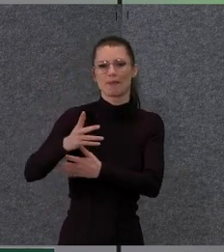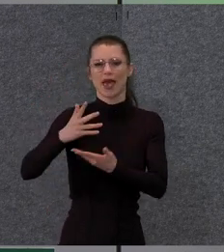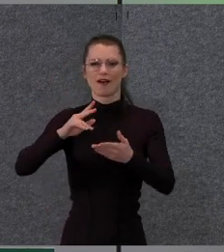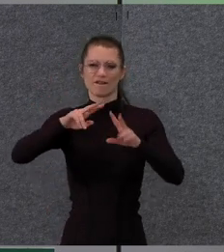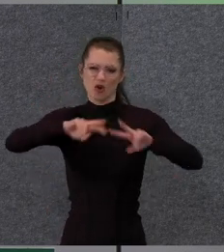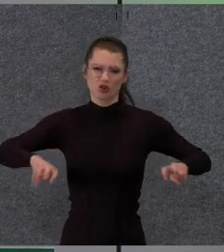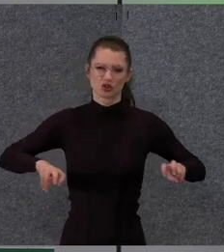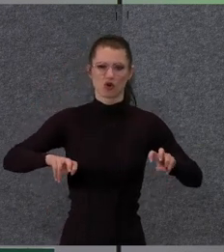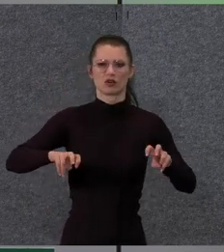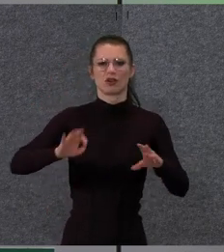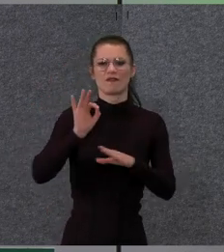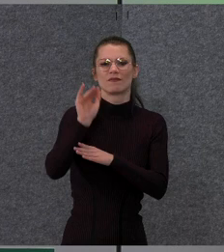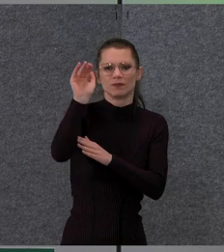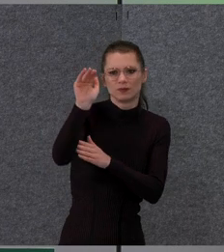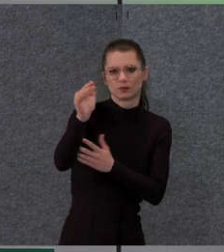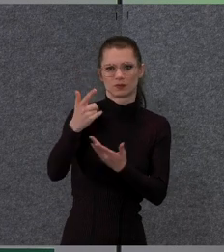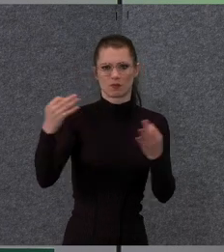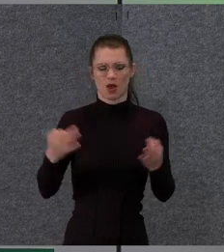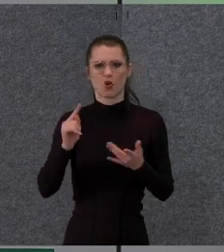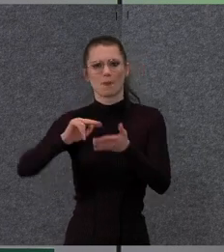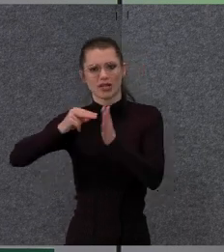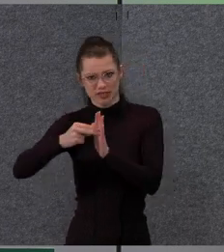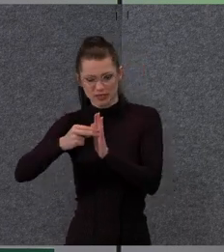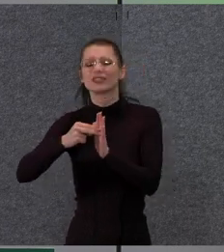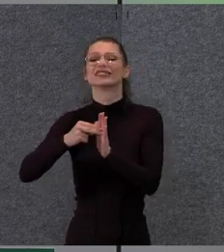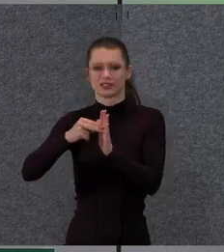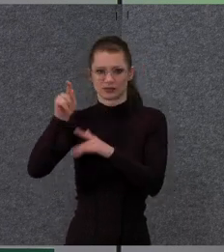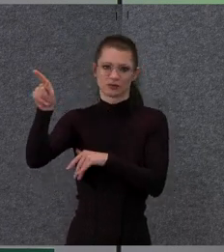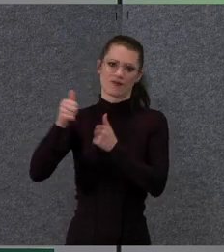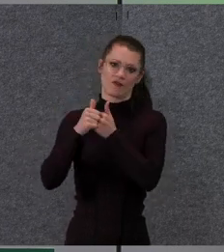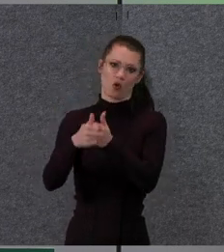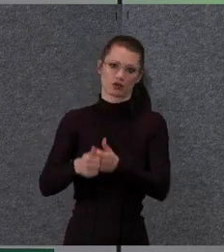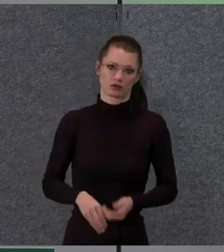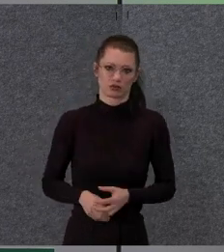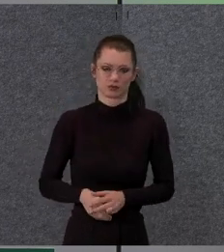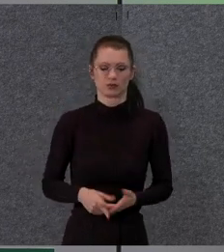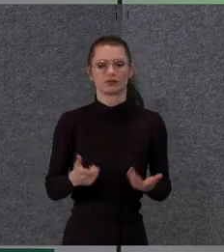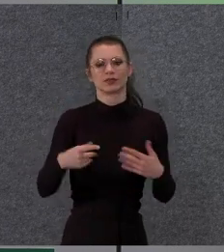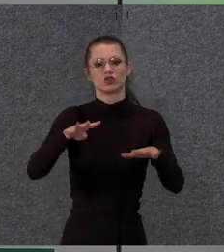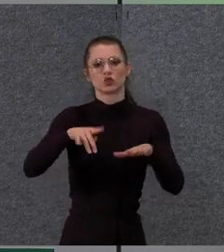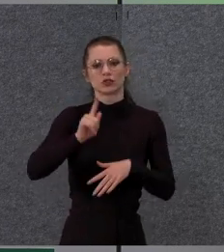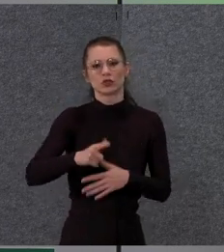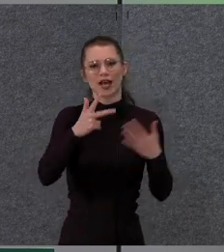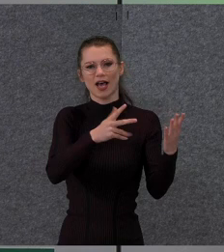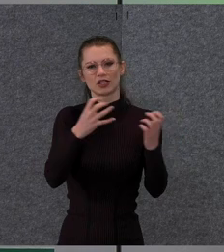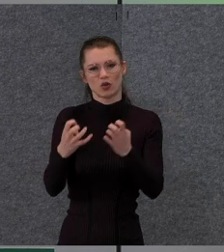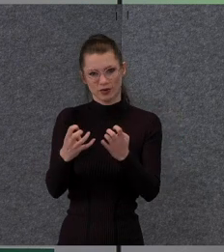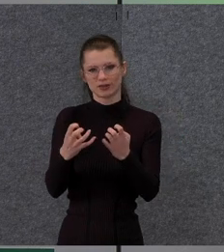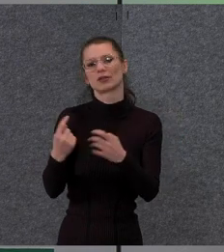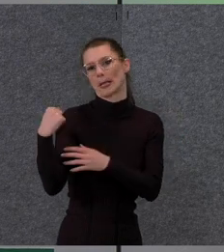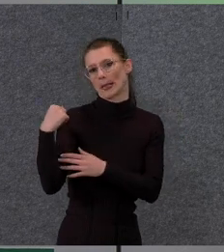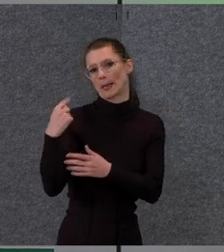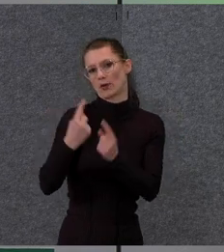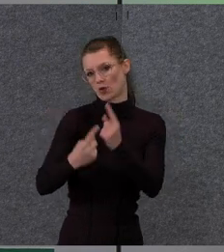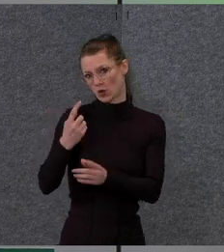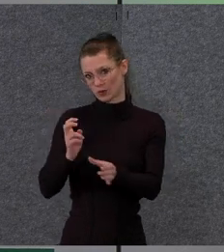Future und Politik, die darauf hört. Ihr Lieben, ich bin 1998 grünes Mitglied